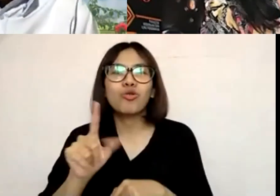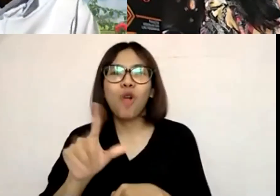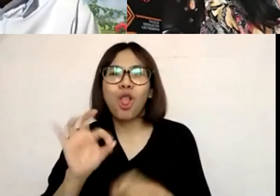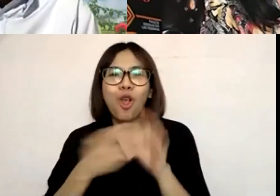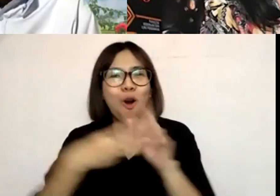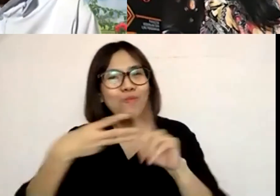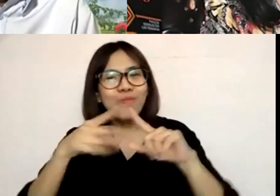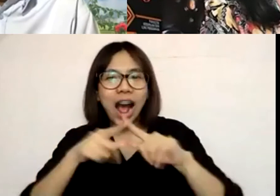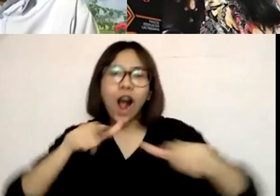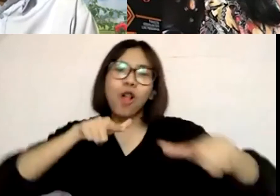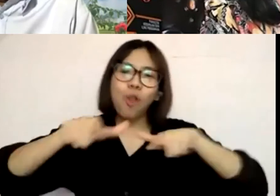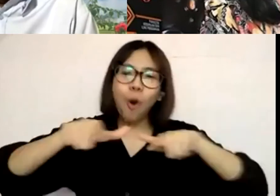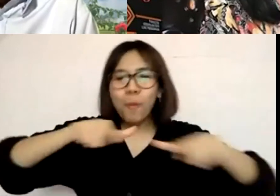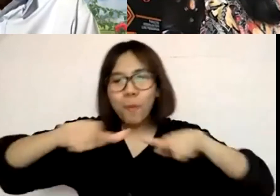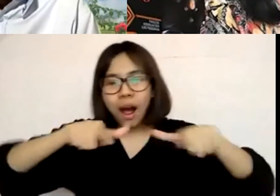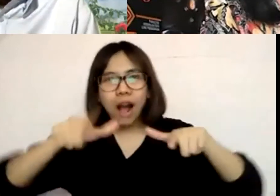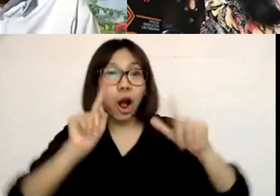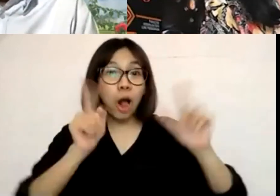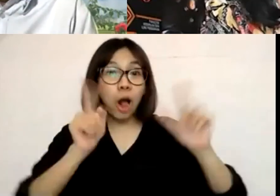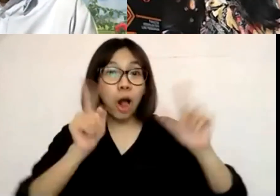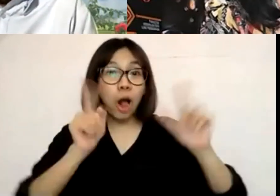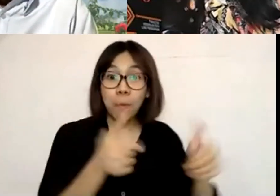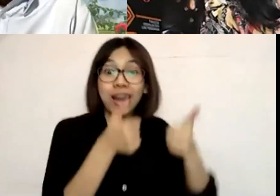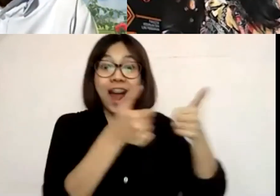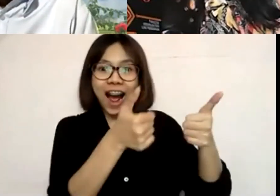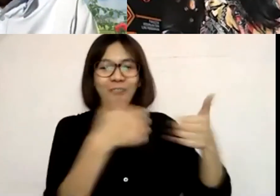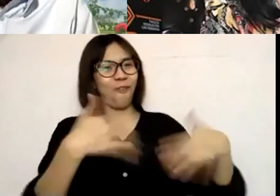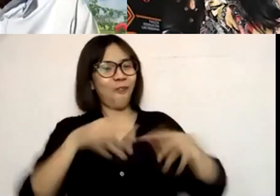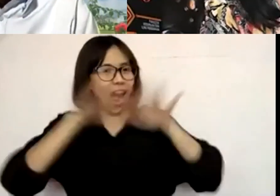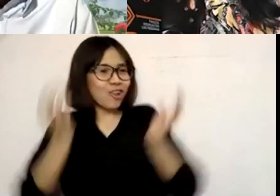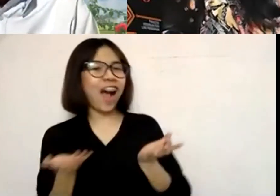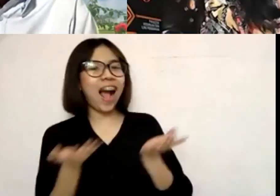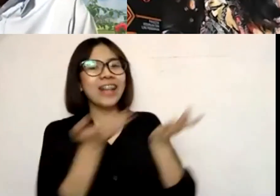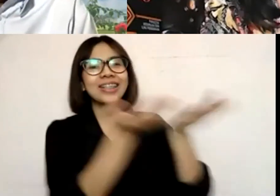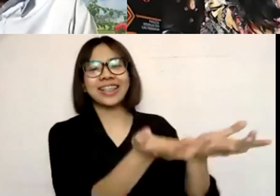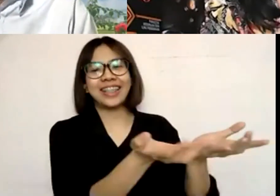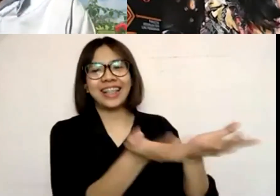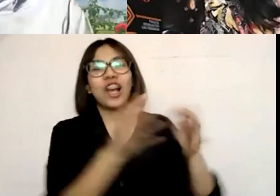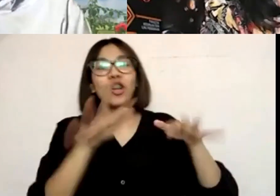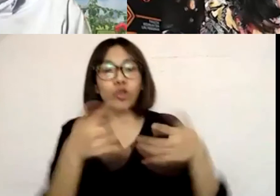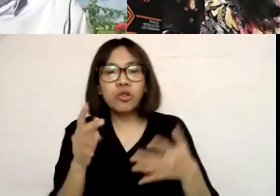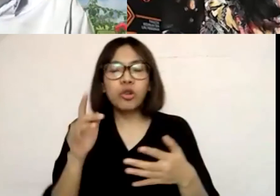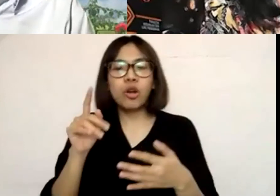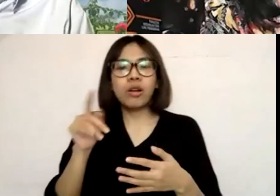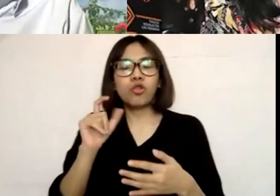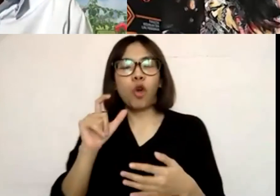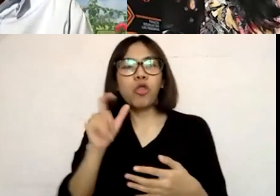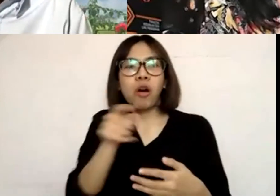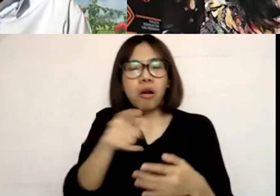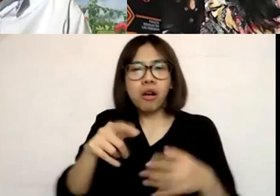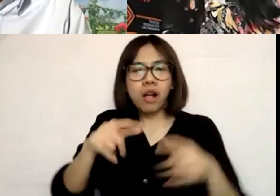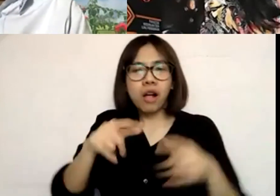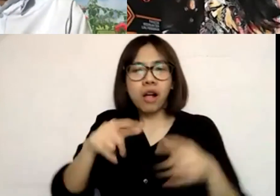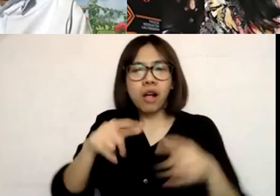Kalau menang nanti ikut lomba di Jawa Barat. Kemudian ada lagi nanti yang pemenang dari Jawa Barat maju ke tingkat nasional.